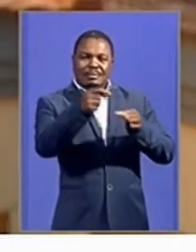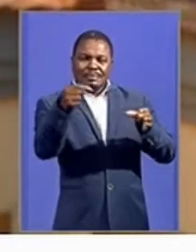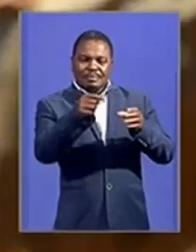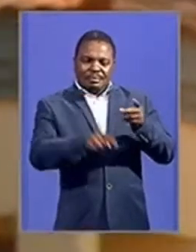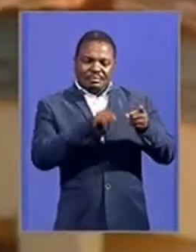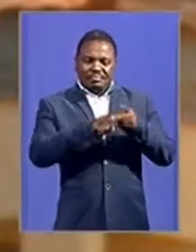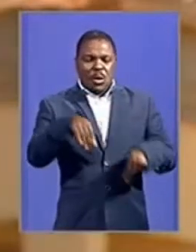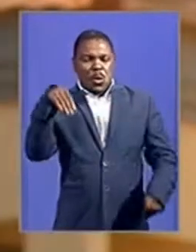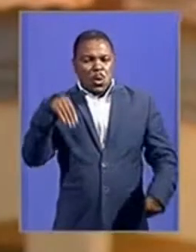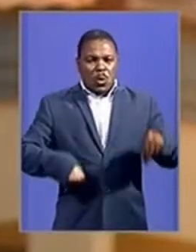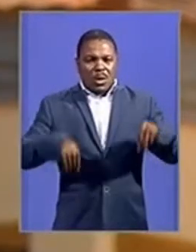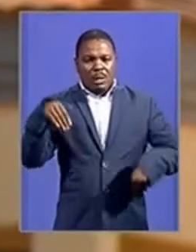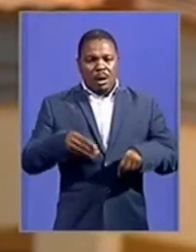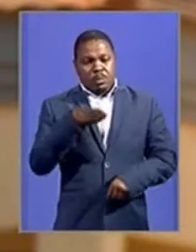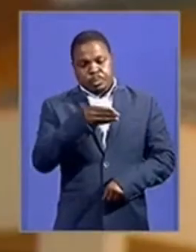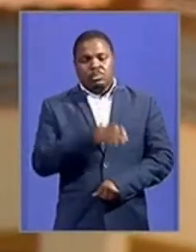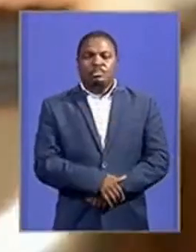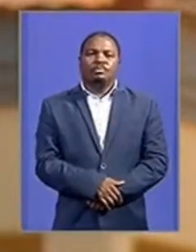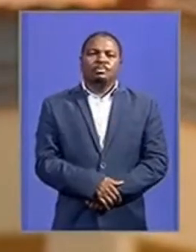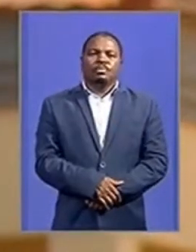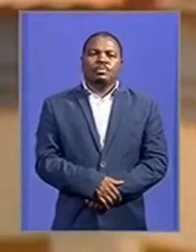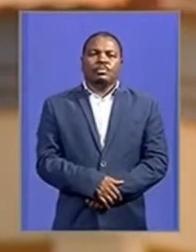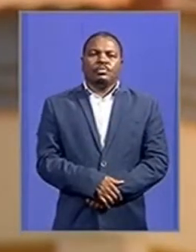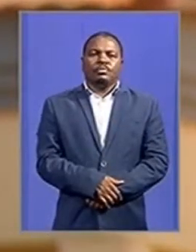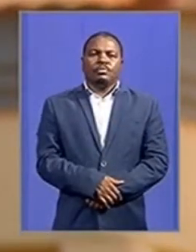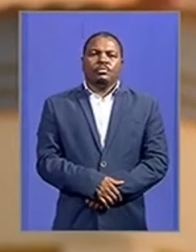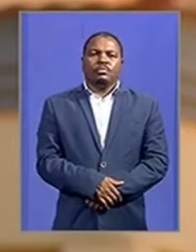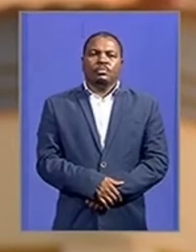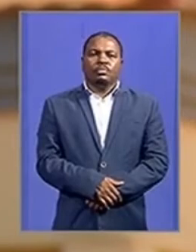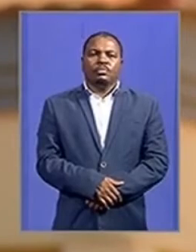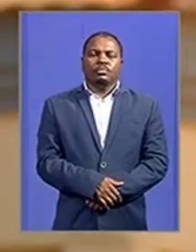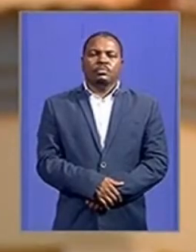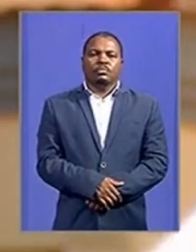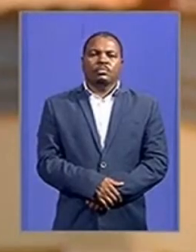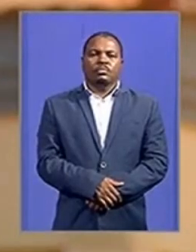o tletše ka bomenetša. Nna ke Koketšo Motau wa ditaba tša SABC Mahwelereng.